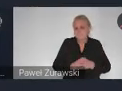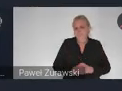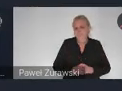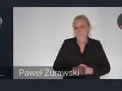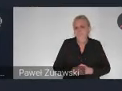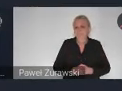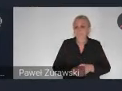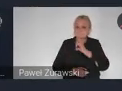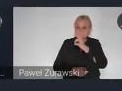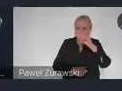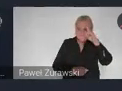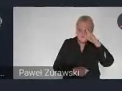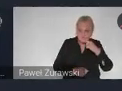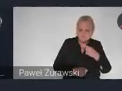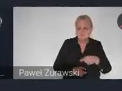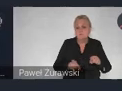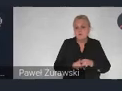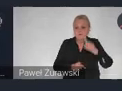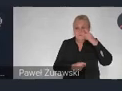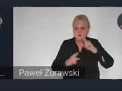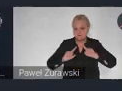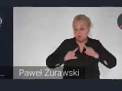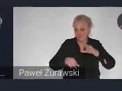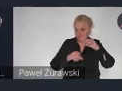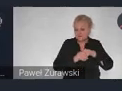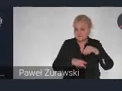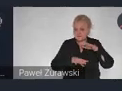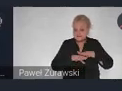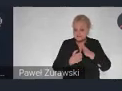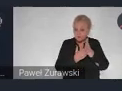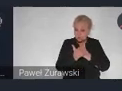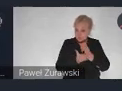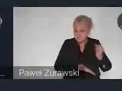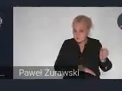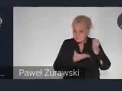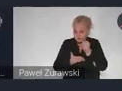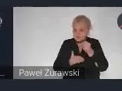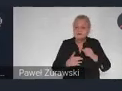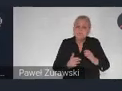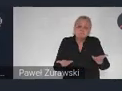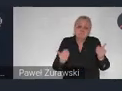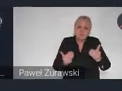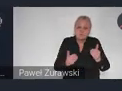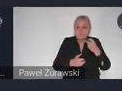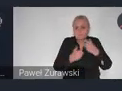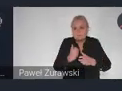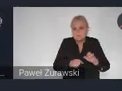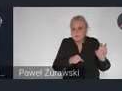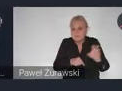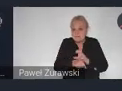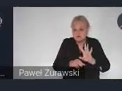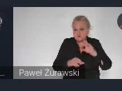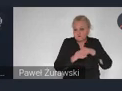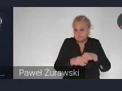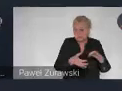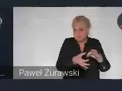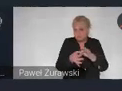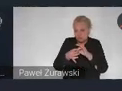swojego profilu profilu swojej organizacji w systemie obsługi dotacji czy jakiekolwiek problemy techniczne związane